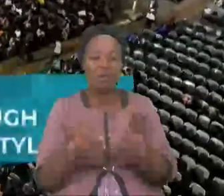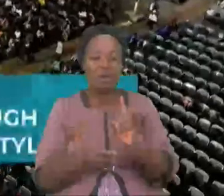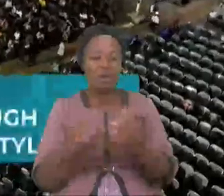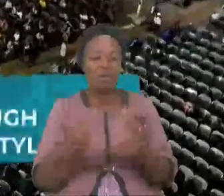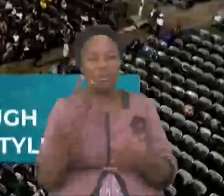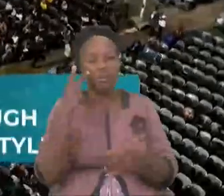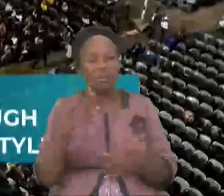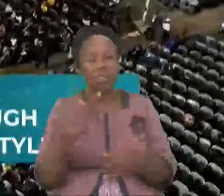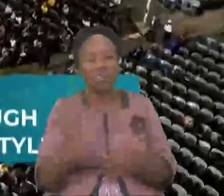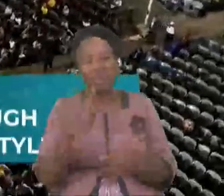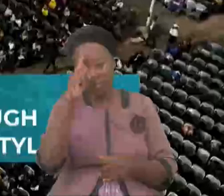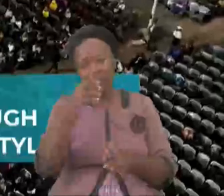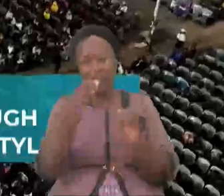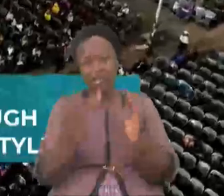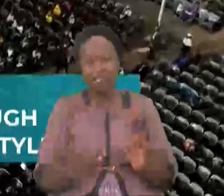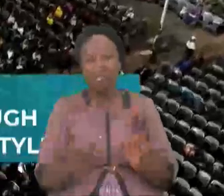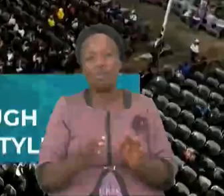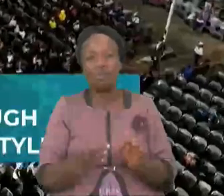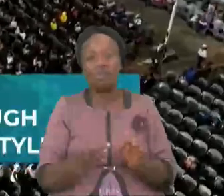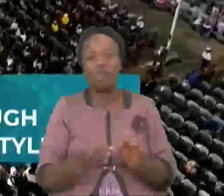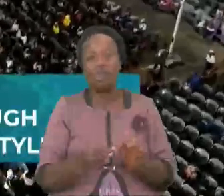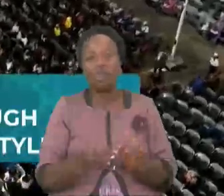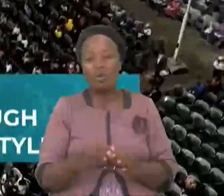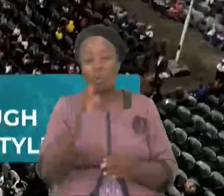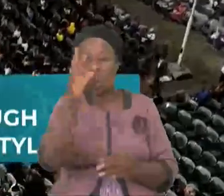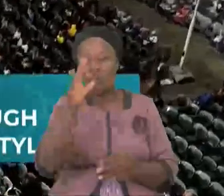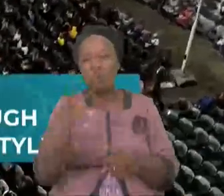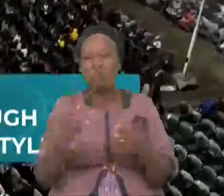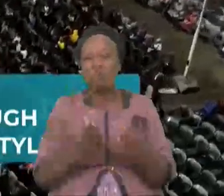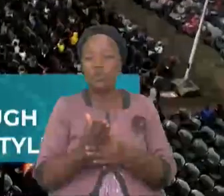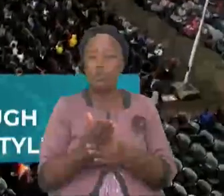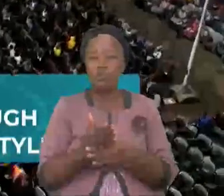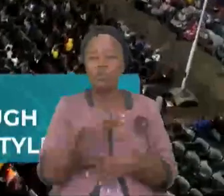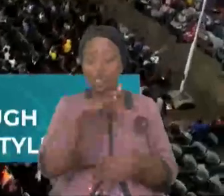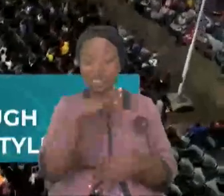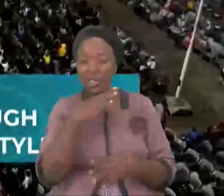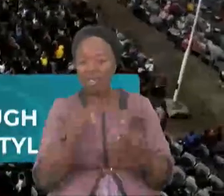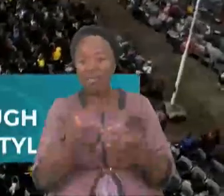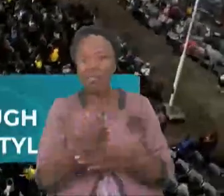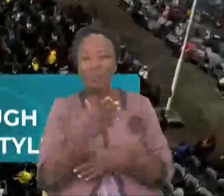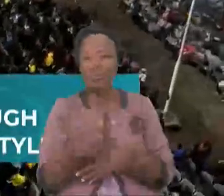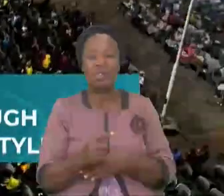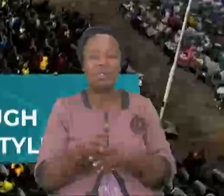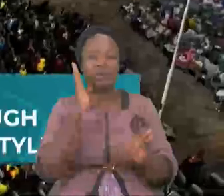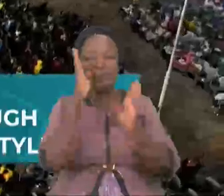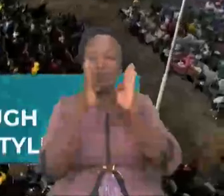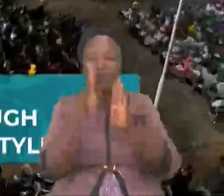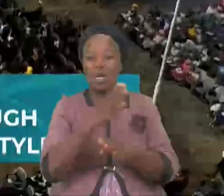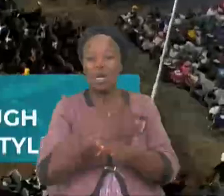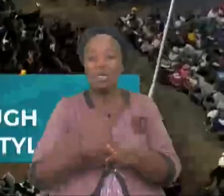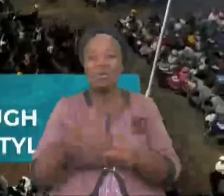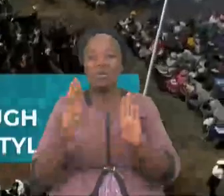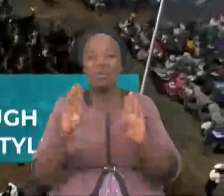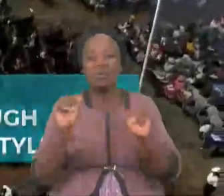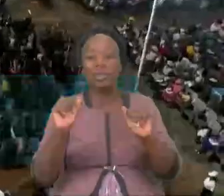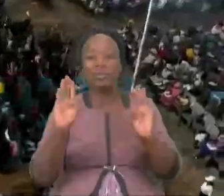Premier point, la corruption délibérée par l'humiliation et le style de vie babylonien. Laisse-moi vous raconter une